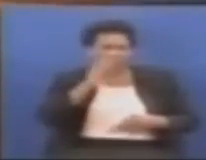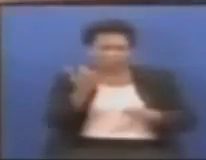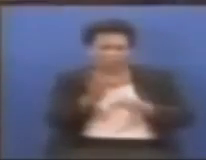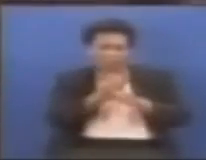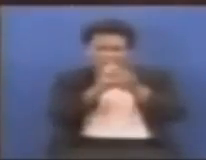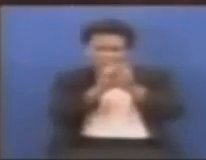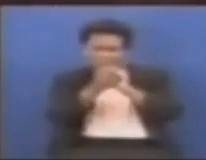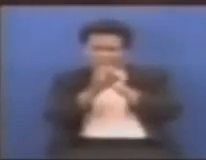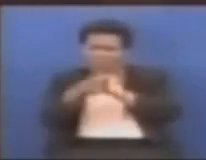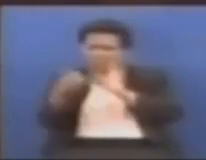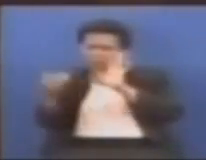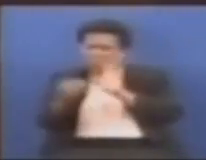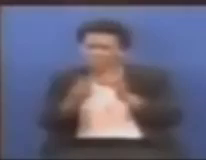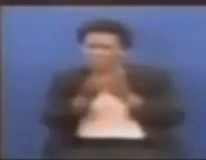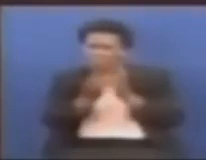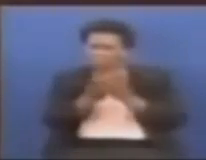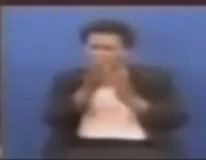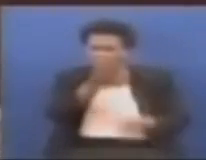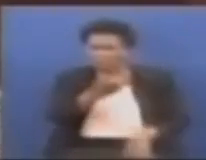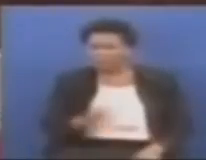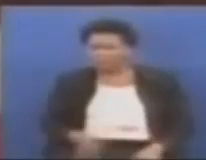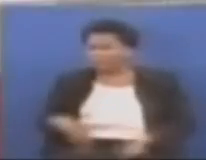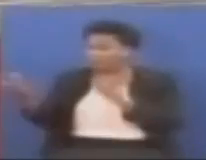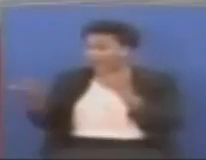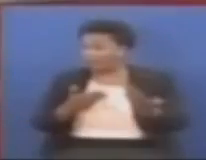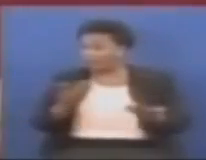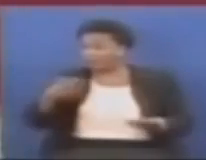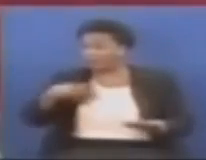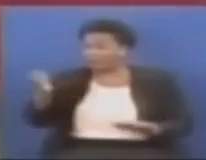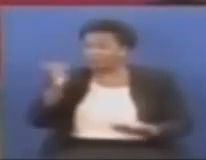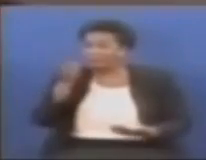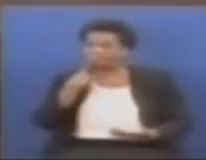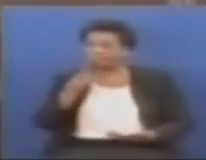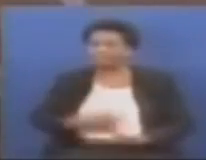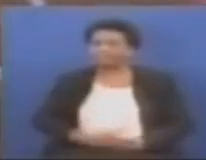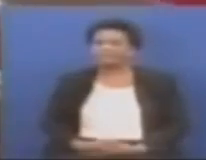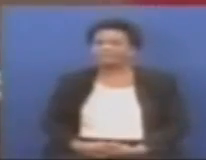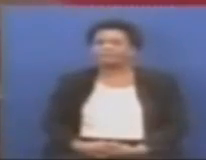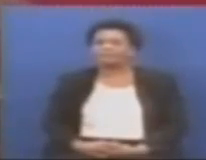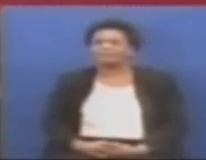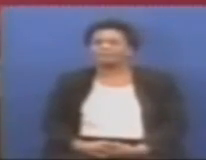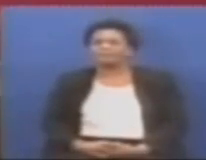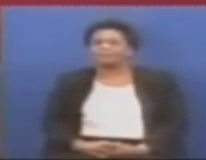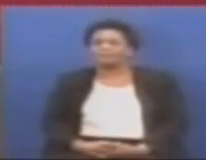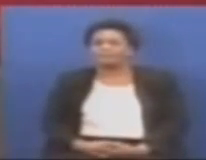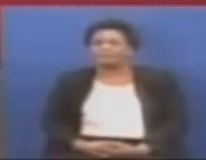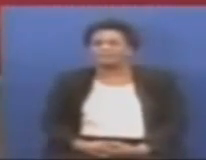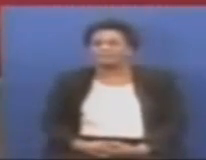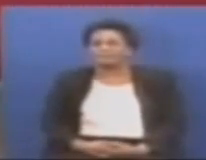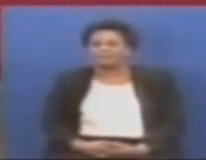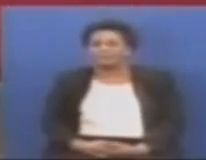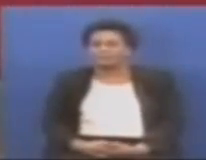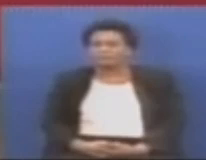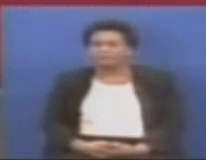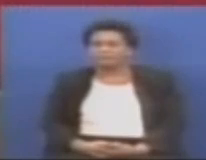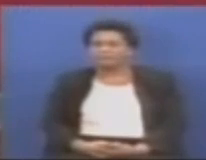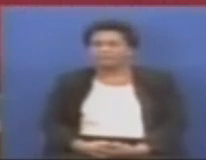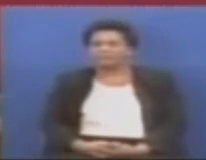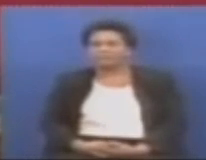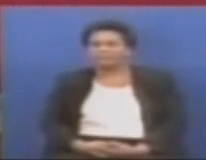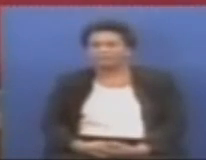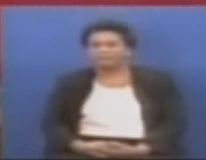vitendo kinyume, au yuko kiongozi yeyote wa serikali aliyetenda kinyume, sisi kama wizara na serikali kwa